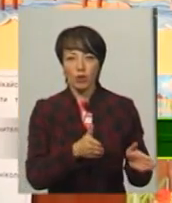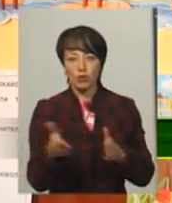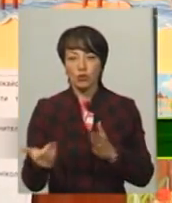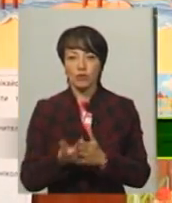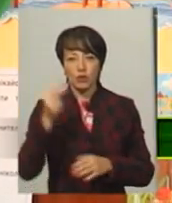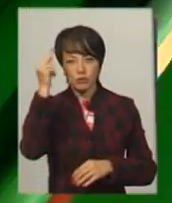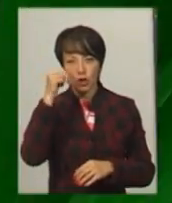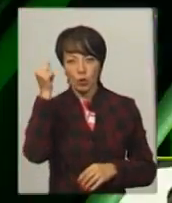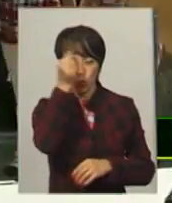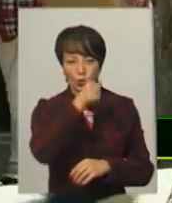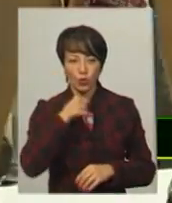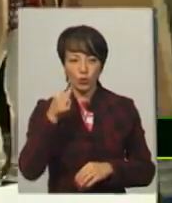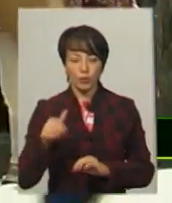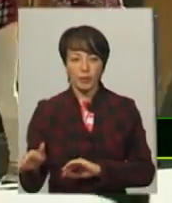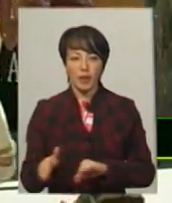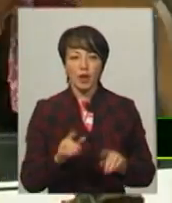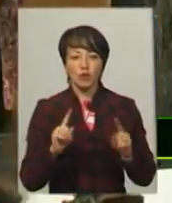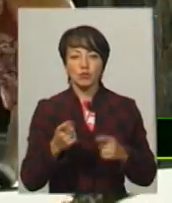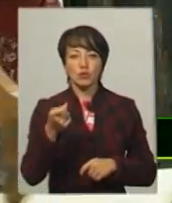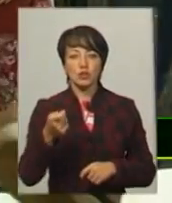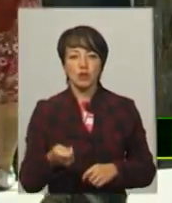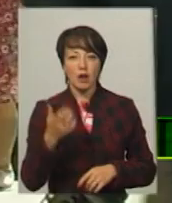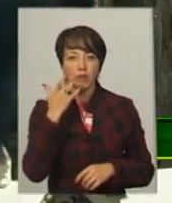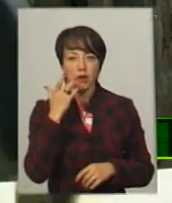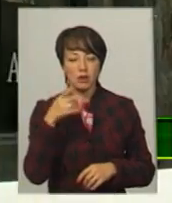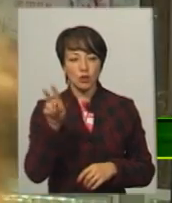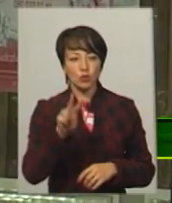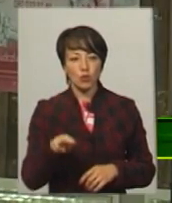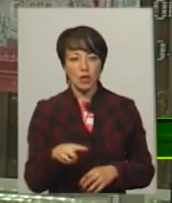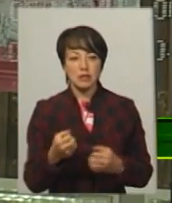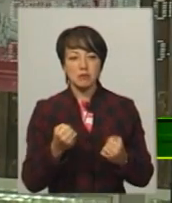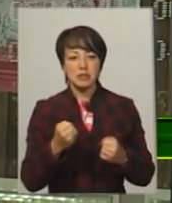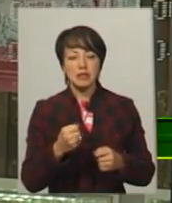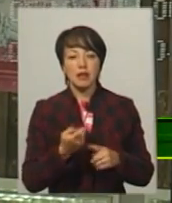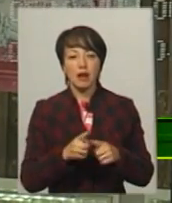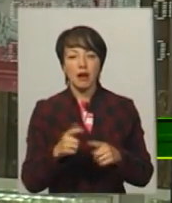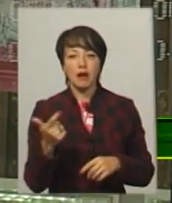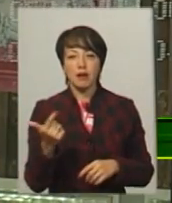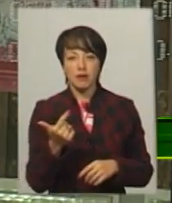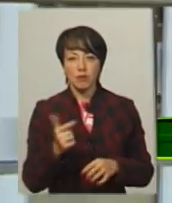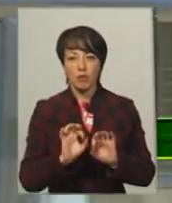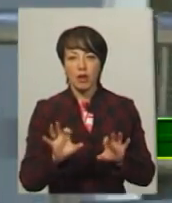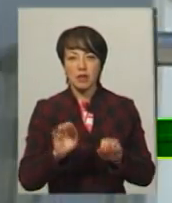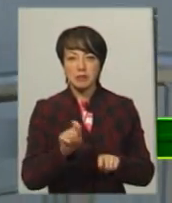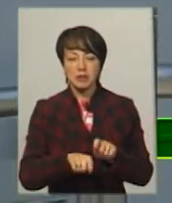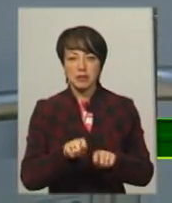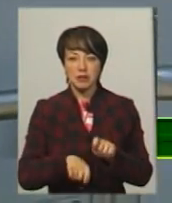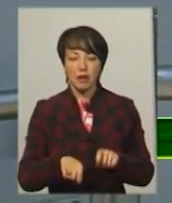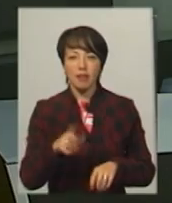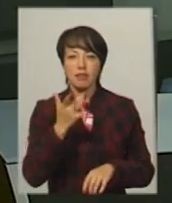нового навчального року. Чому здешевшав американський долар та зміцніла гривня? Пояснення експертів Нацбанку.